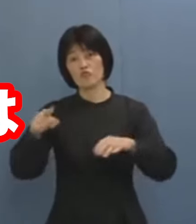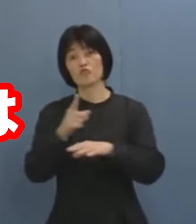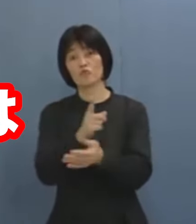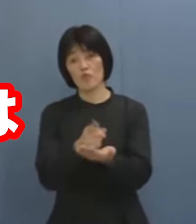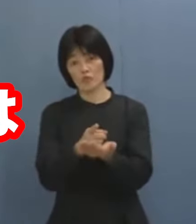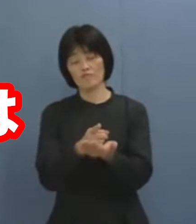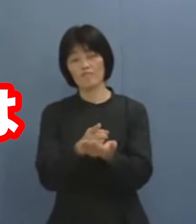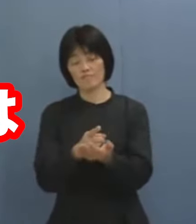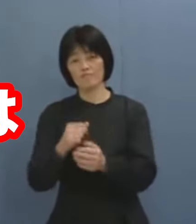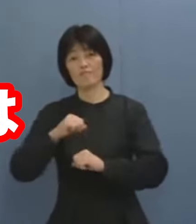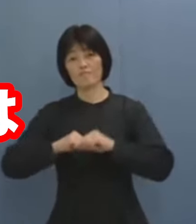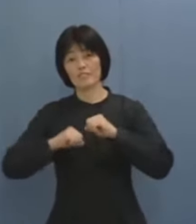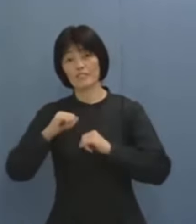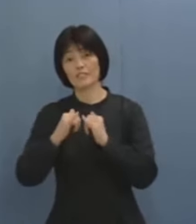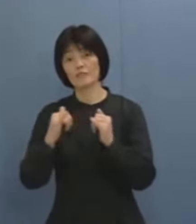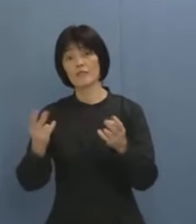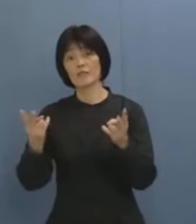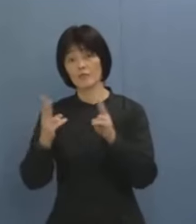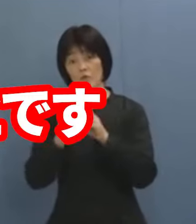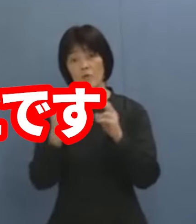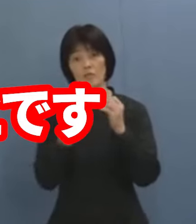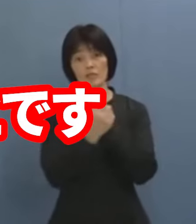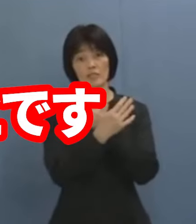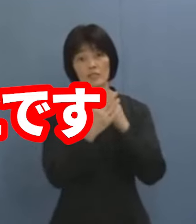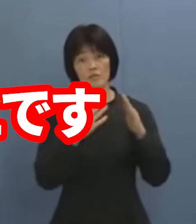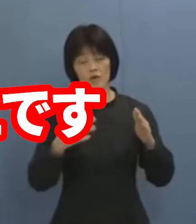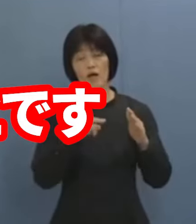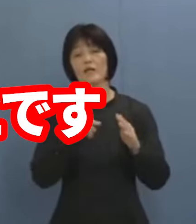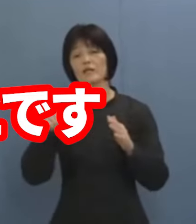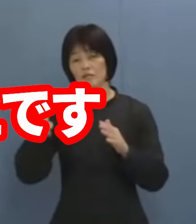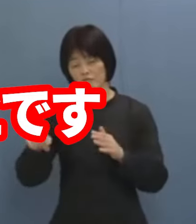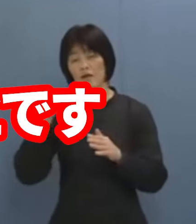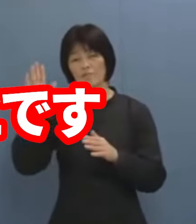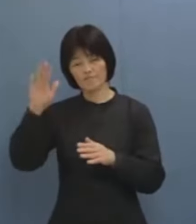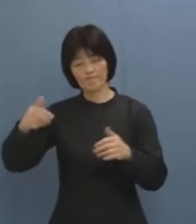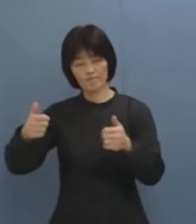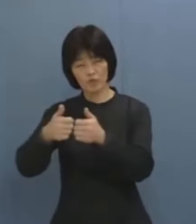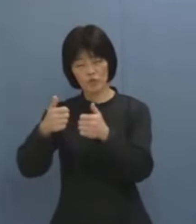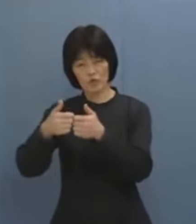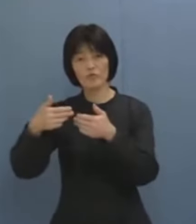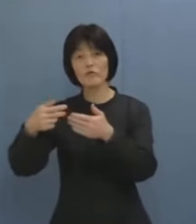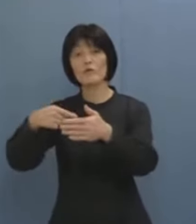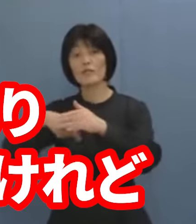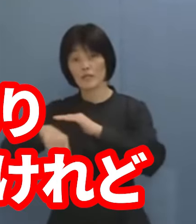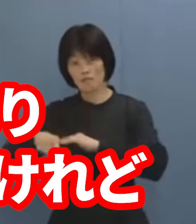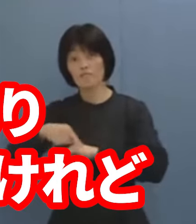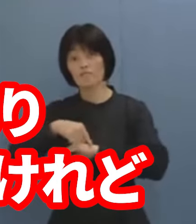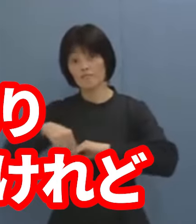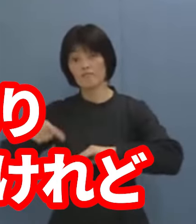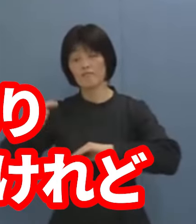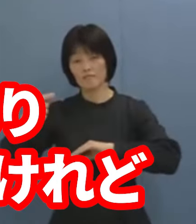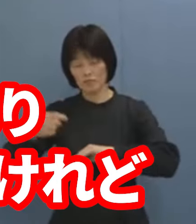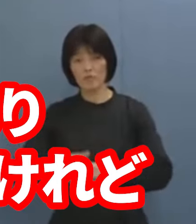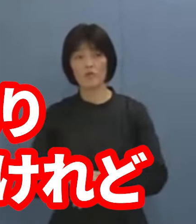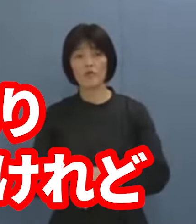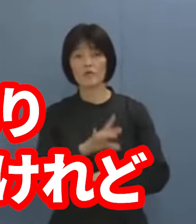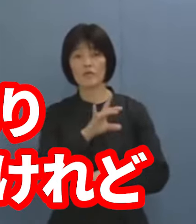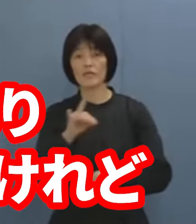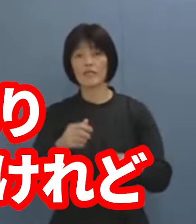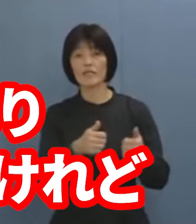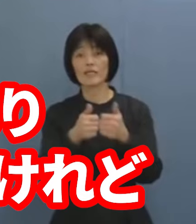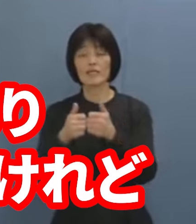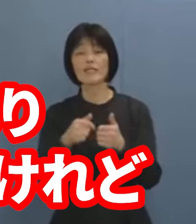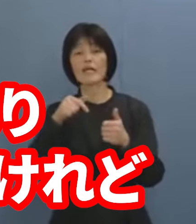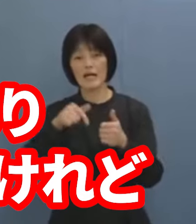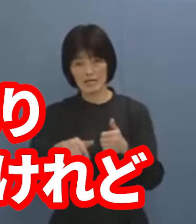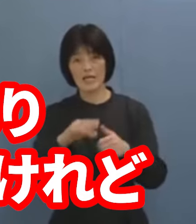新については引き続き協議をしていくということですけれども、まあ、議会において不信任というのはかなり重大なこと